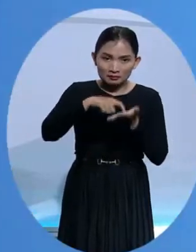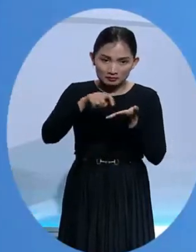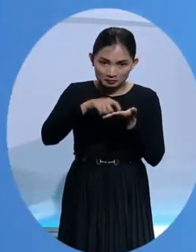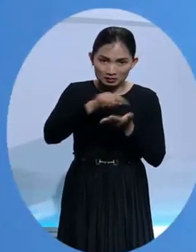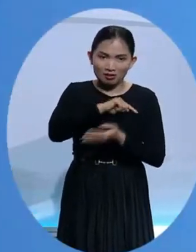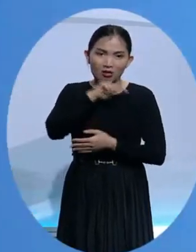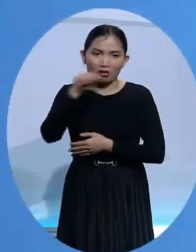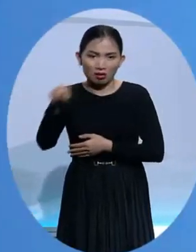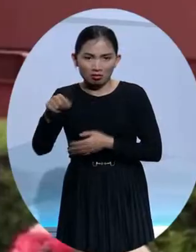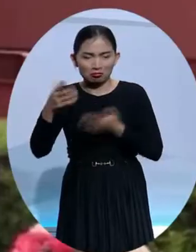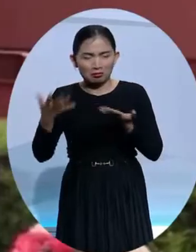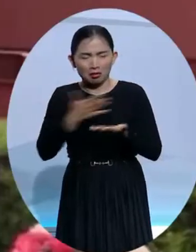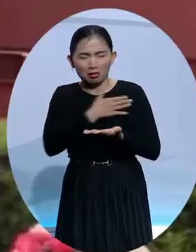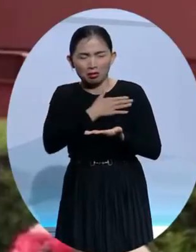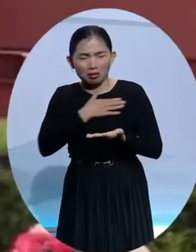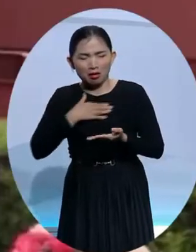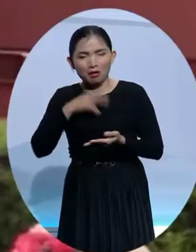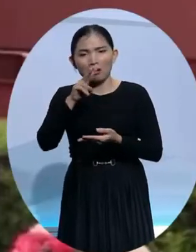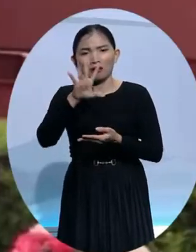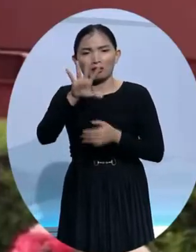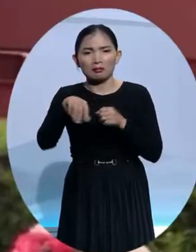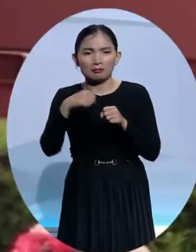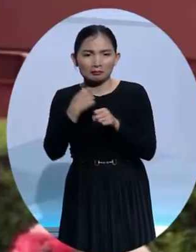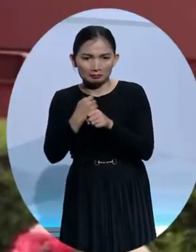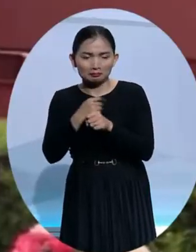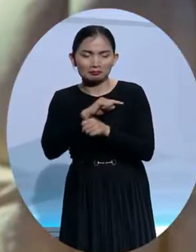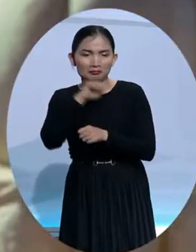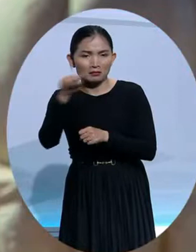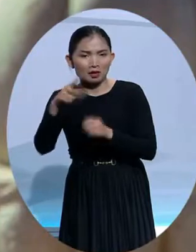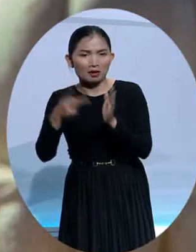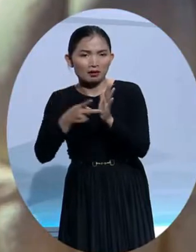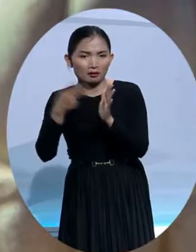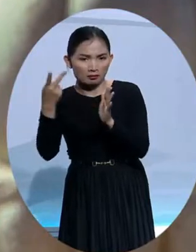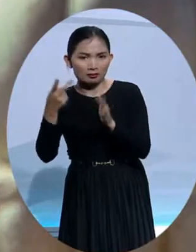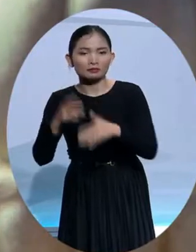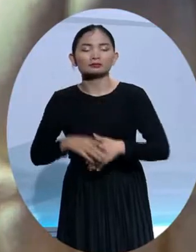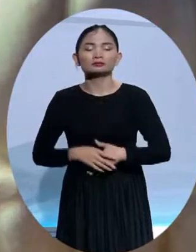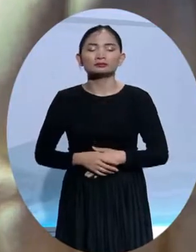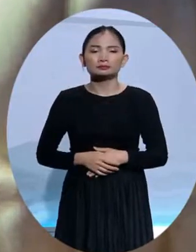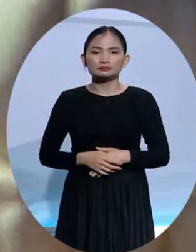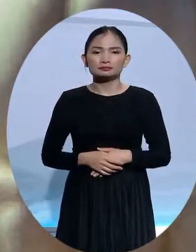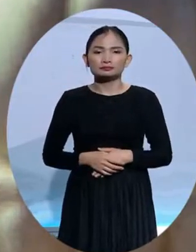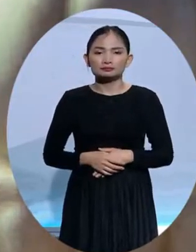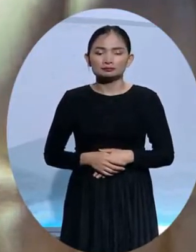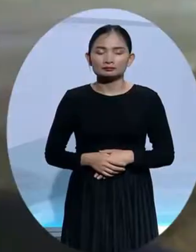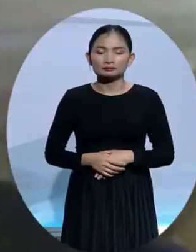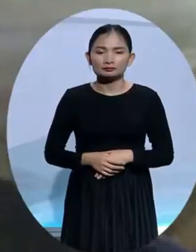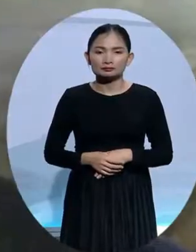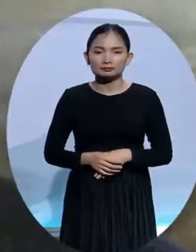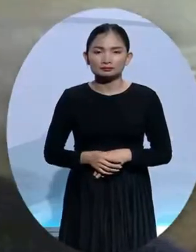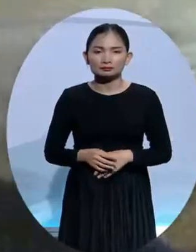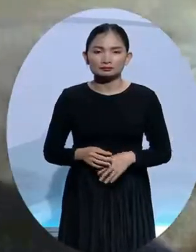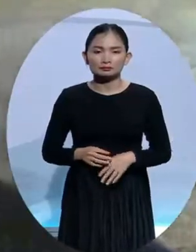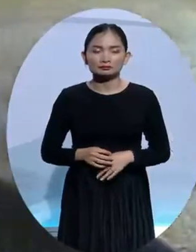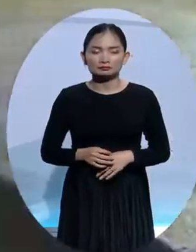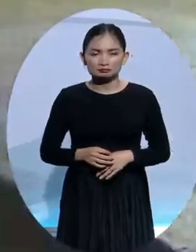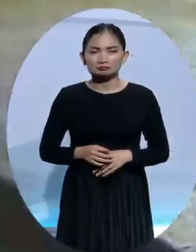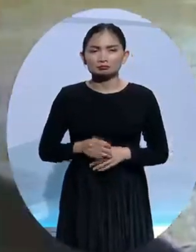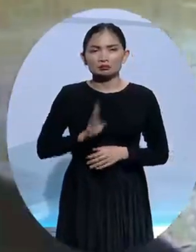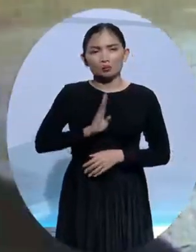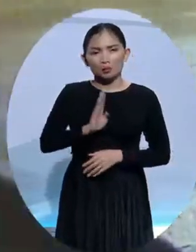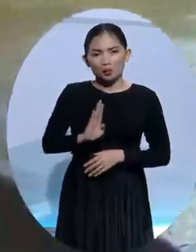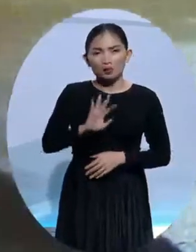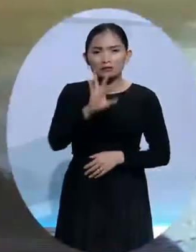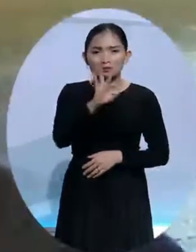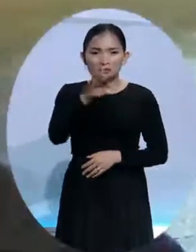nay, Cục Hải quan Trung Quốc thông báo đã dừng nhập khẩu quýt, cá hố và cá sông đông lạnh từ đảo Đài Loan. Bộ Thương mại Trung Quốc cũng cho biết họ